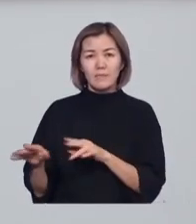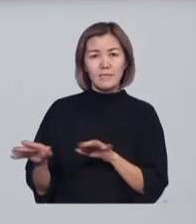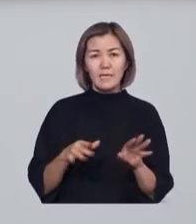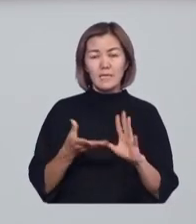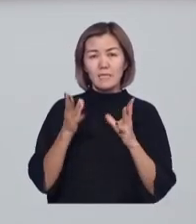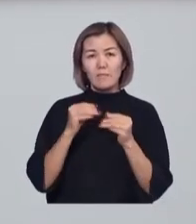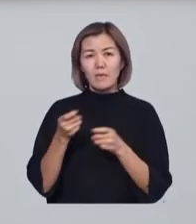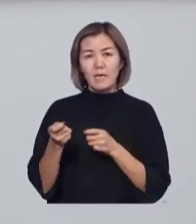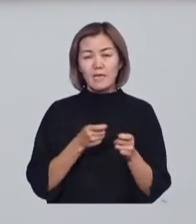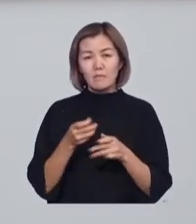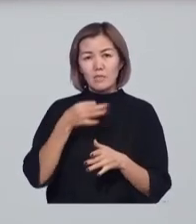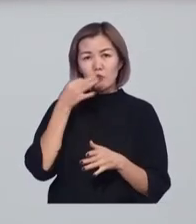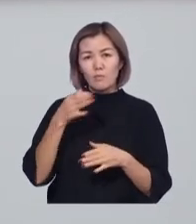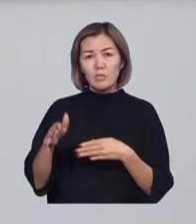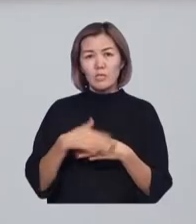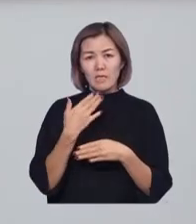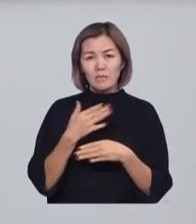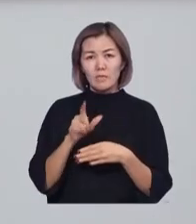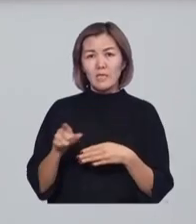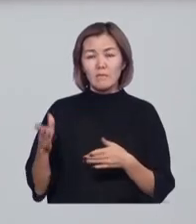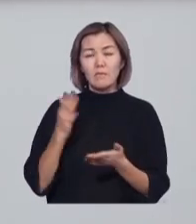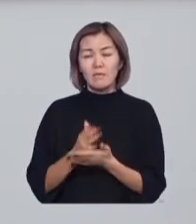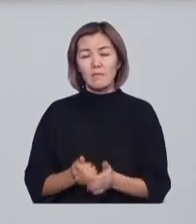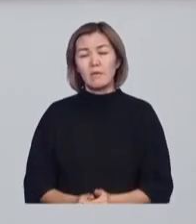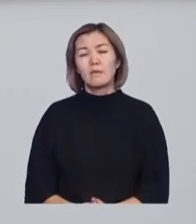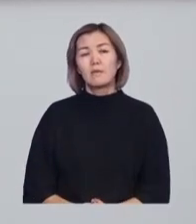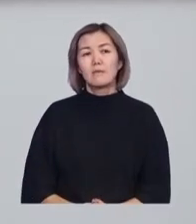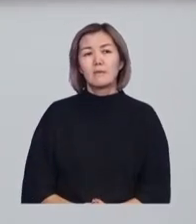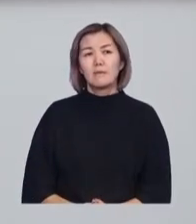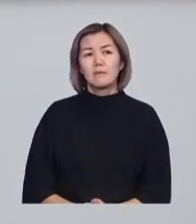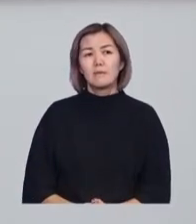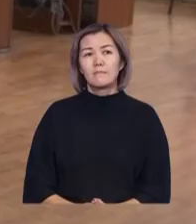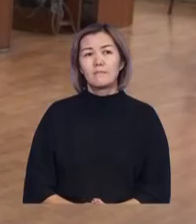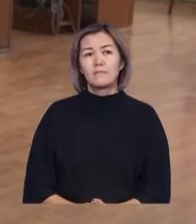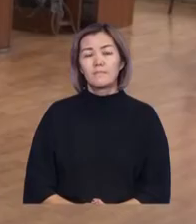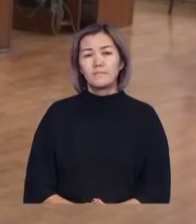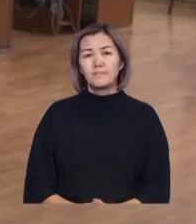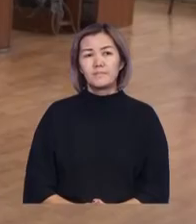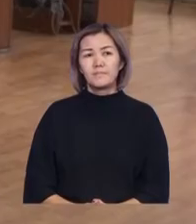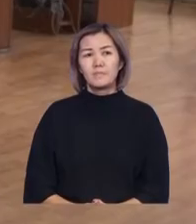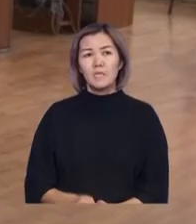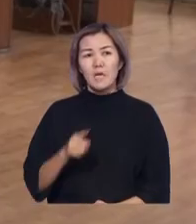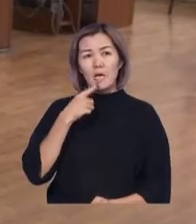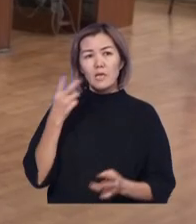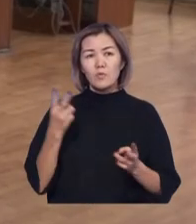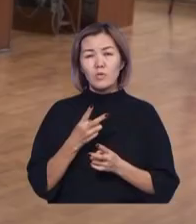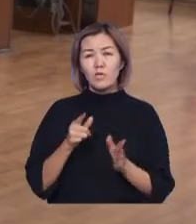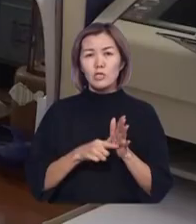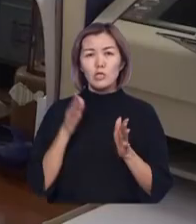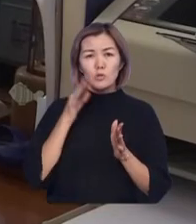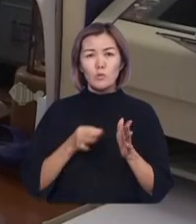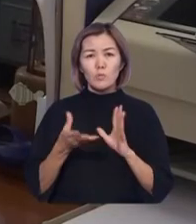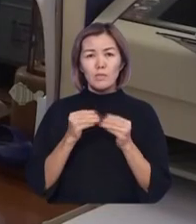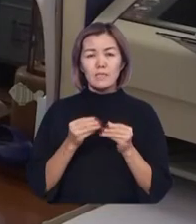сот орындаушының әрекетін толығымен жасап, әкімшілік жауапкершілікке тартылып отқан адамдар, азаматтар да бар. Айта кетейік, былтыр Жетісу